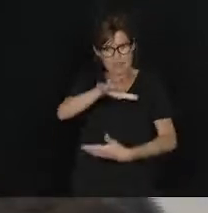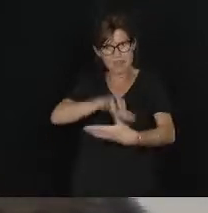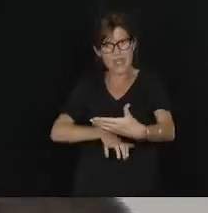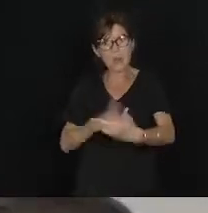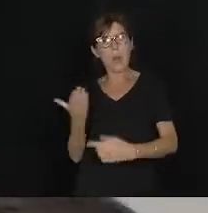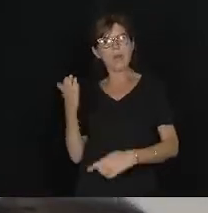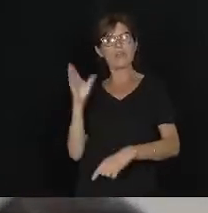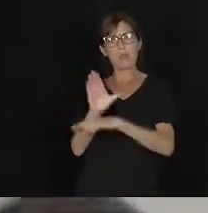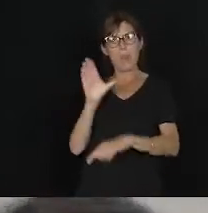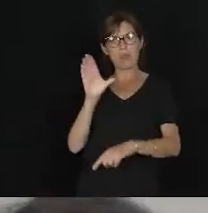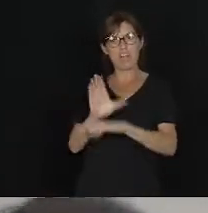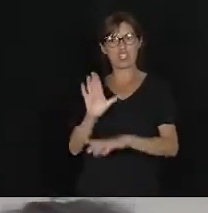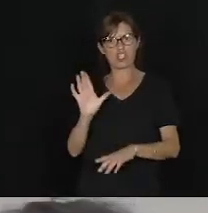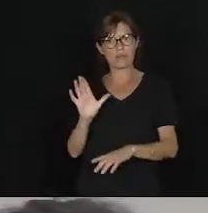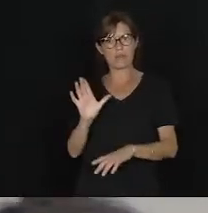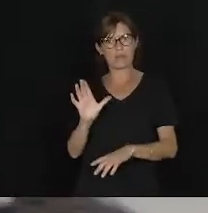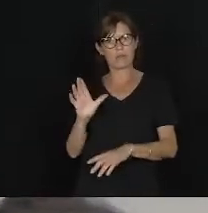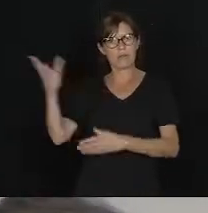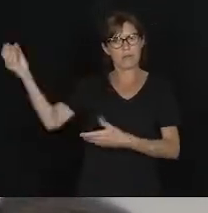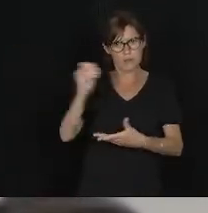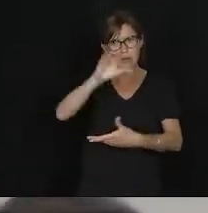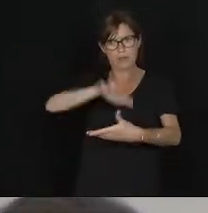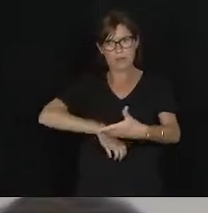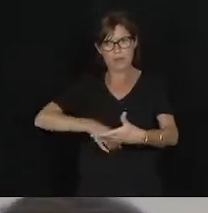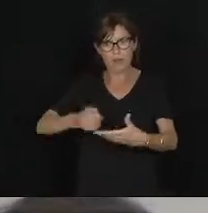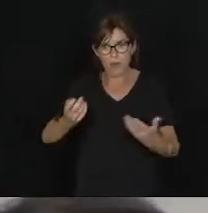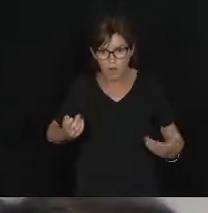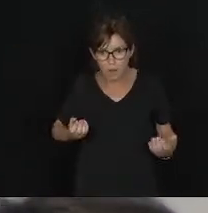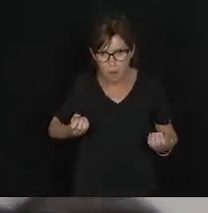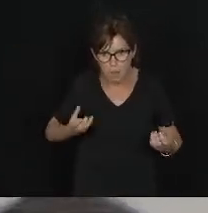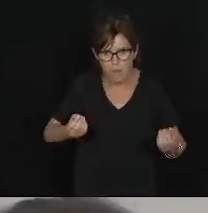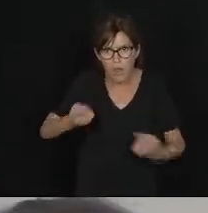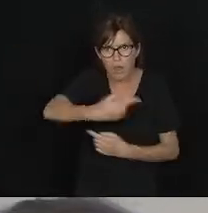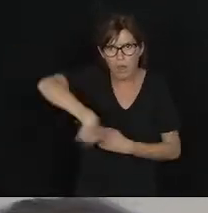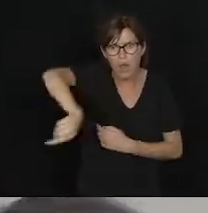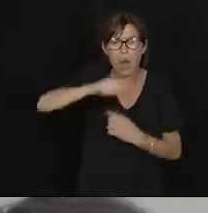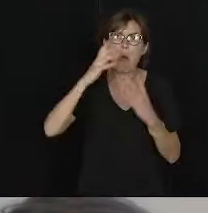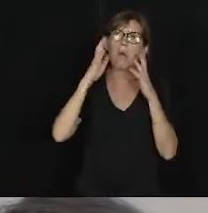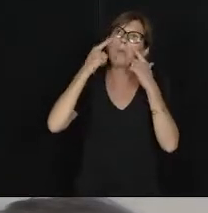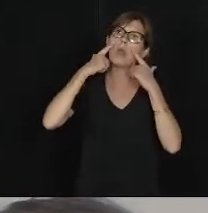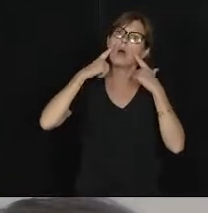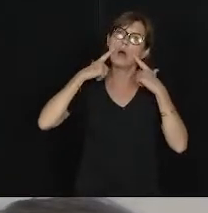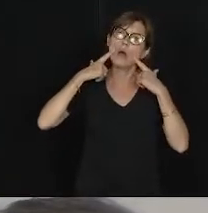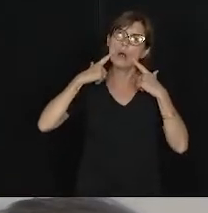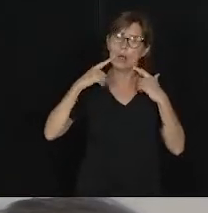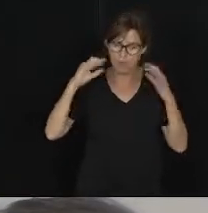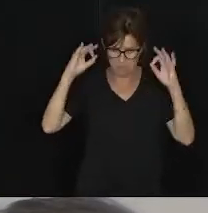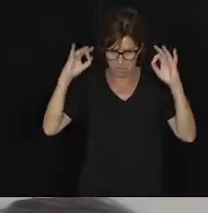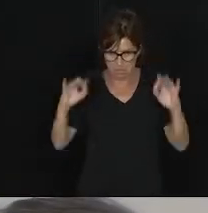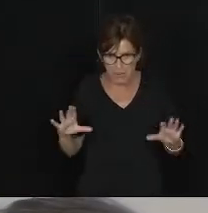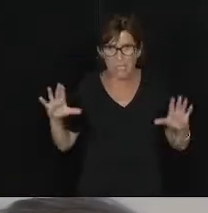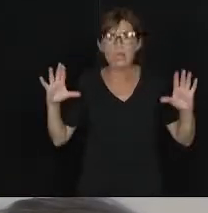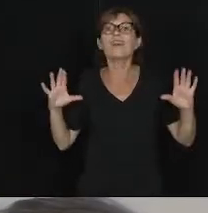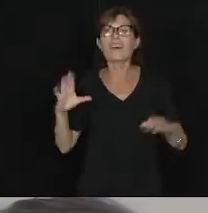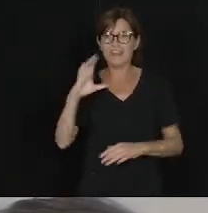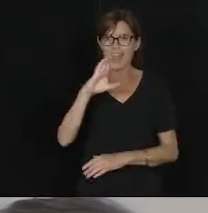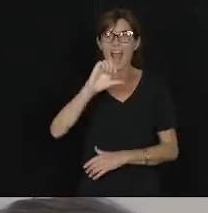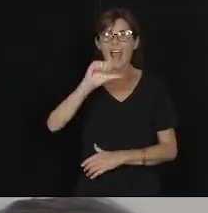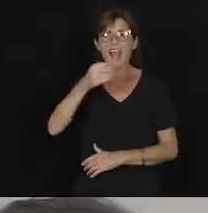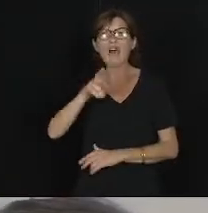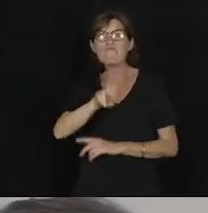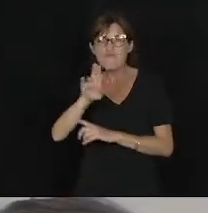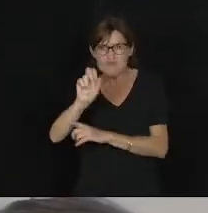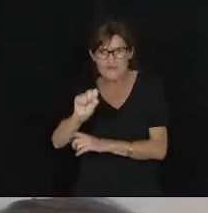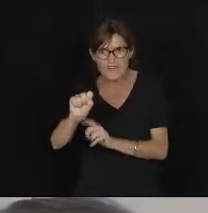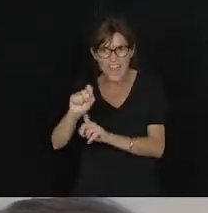feu de Barbus, et c'est parce que cette lecture provoque les larmes du petit orphelin de guerre Albert Camus que l'instituteur lui offrira le livre en fin d'année